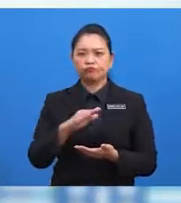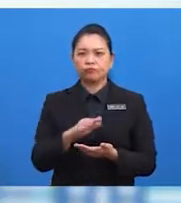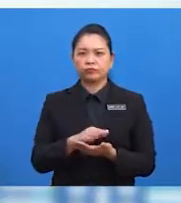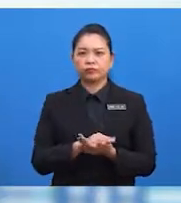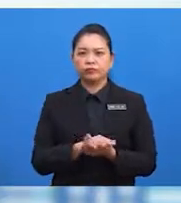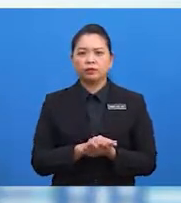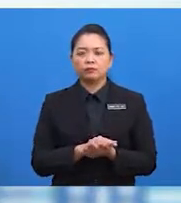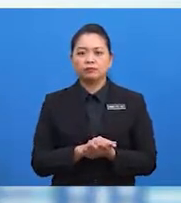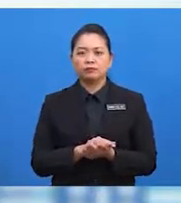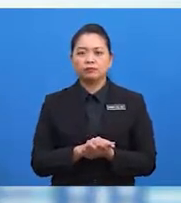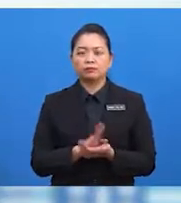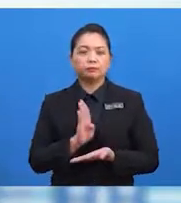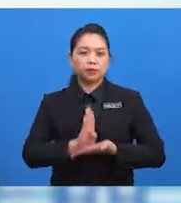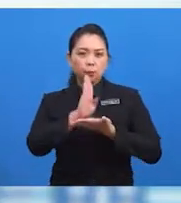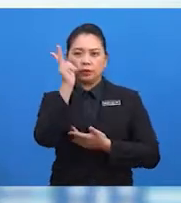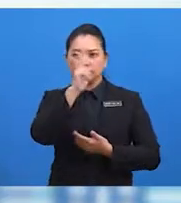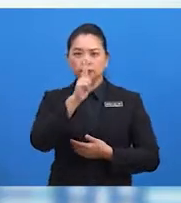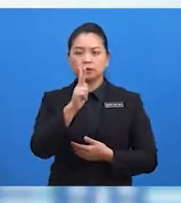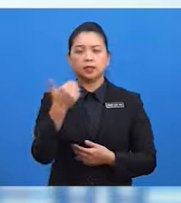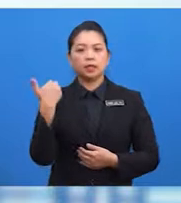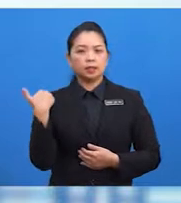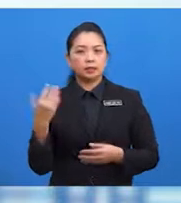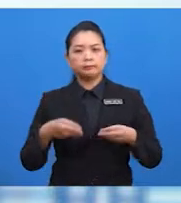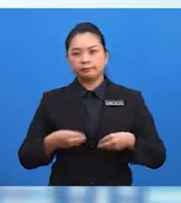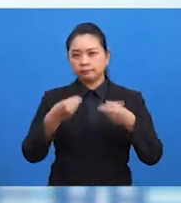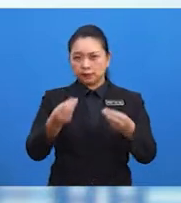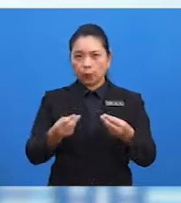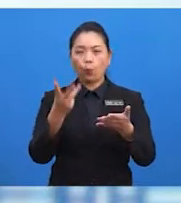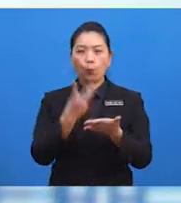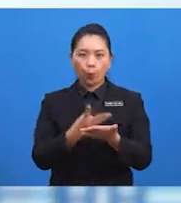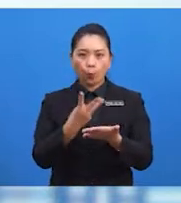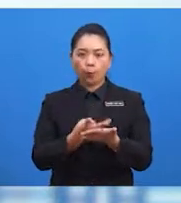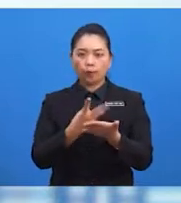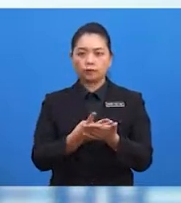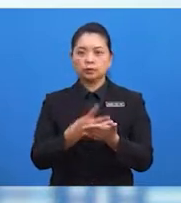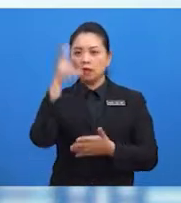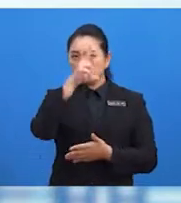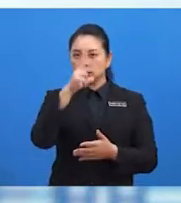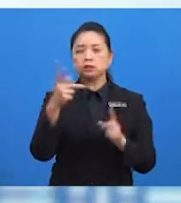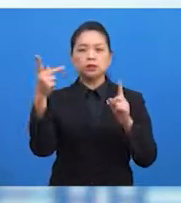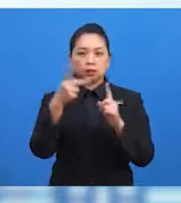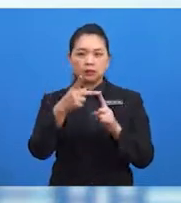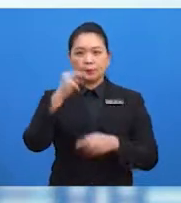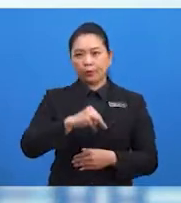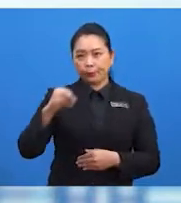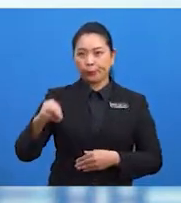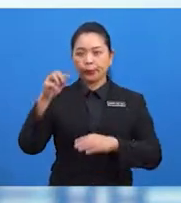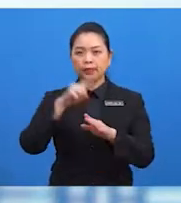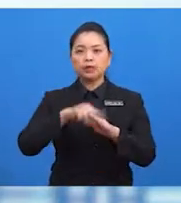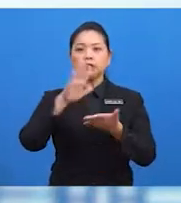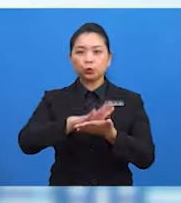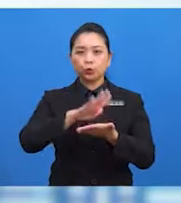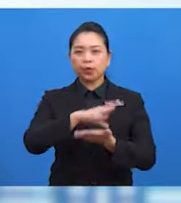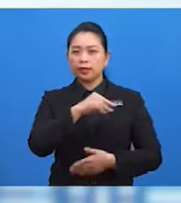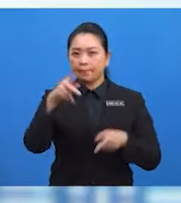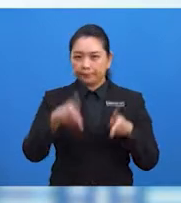dermasiswa dan bantuan kerajaan ini adalah pemberian wang daripada kerajaan kepada murid sekolah dan juga pelajar